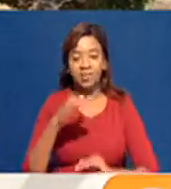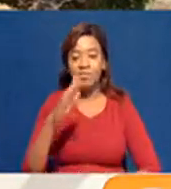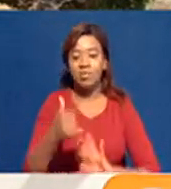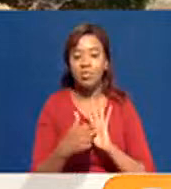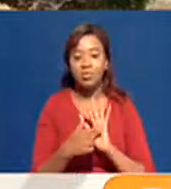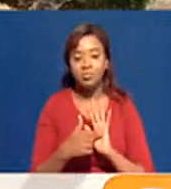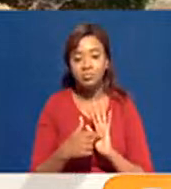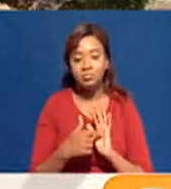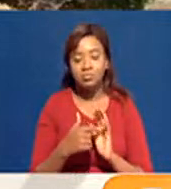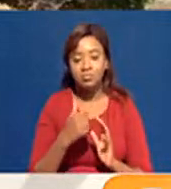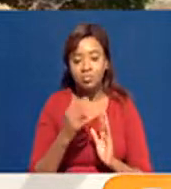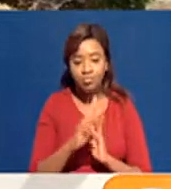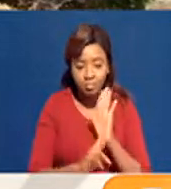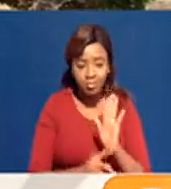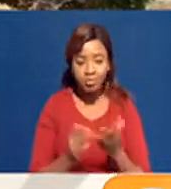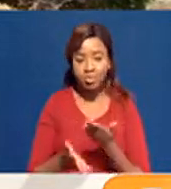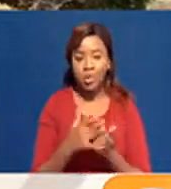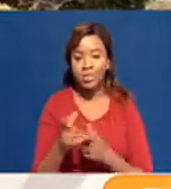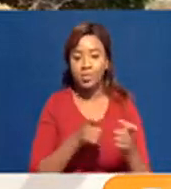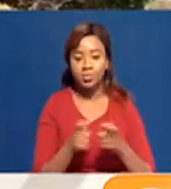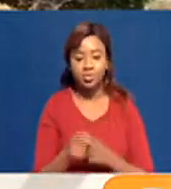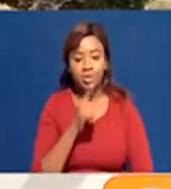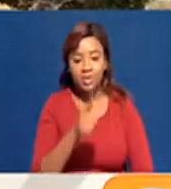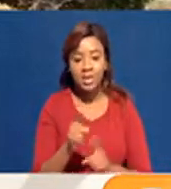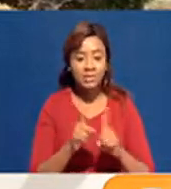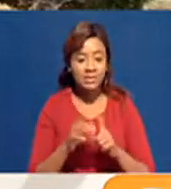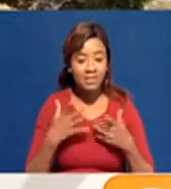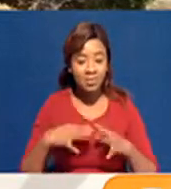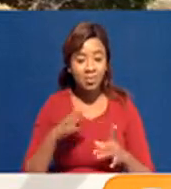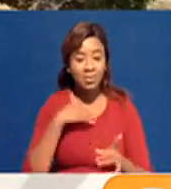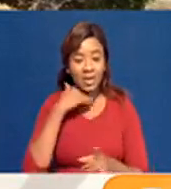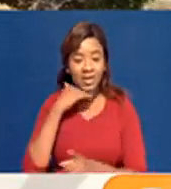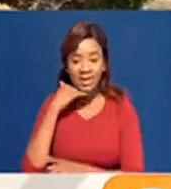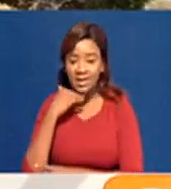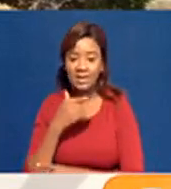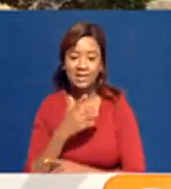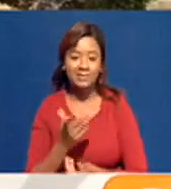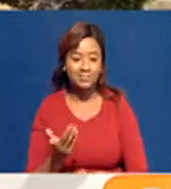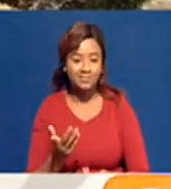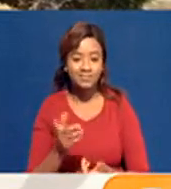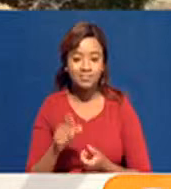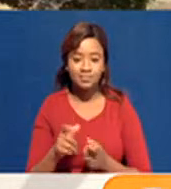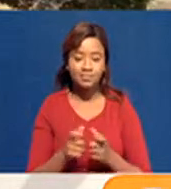maafa kutokea kupitia taasisi ambazo zinahusiana na usalama wa bahari